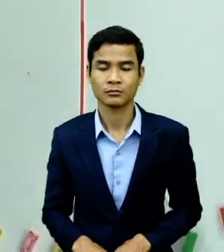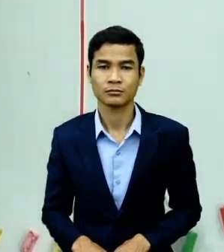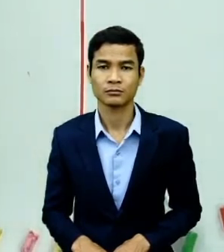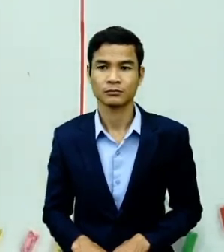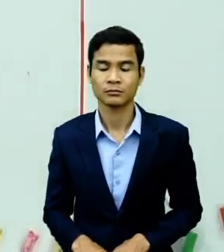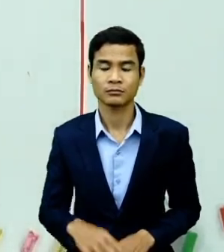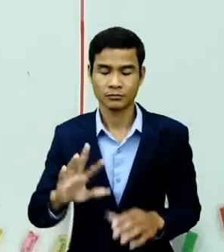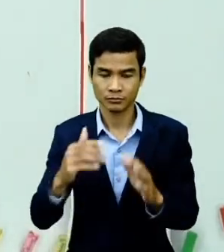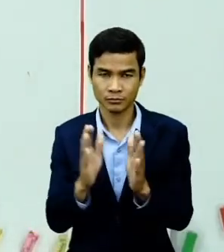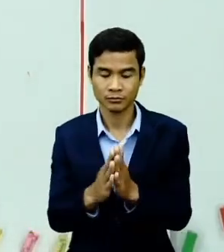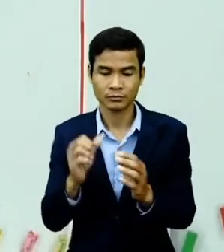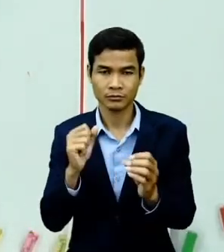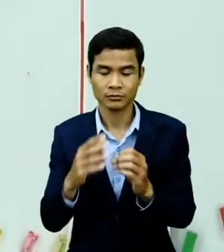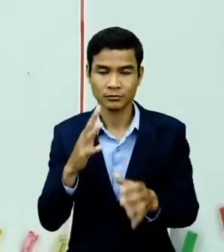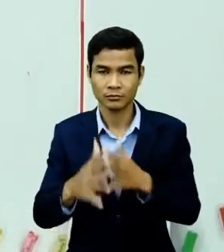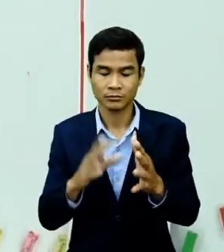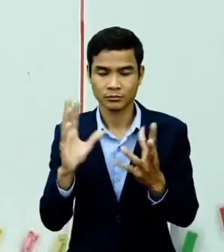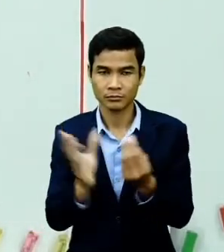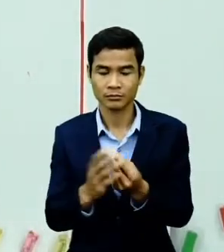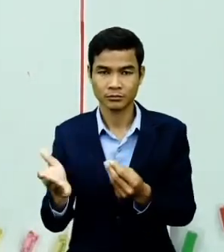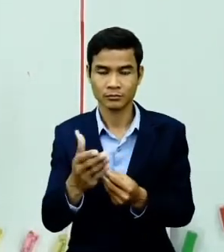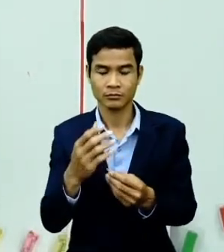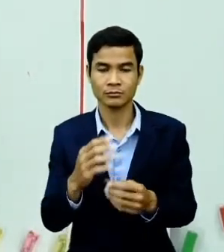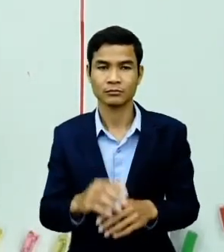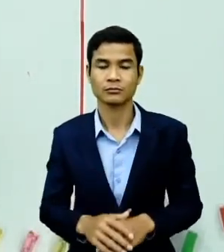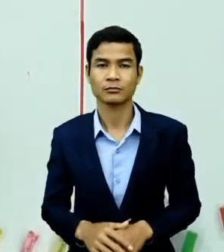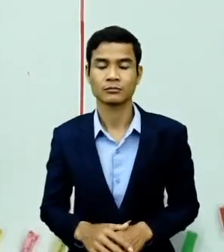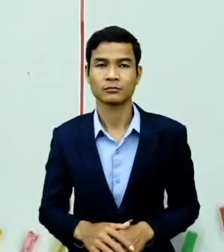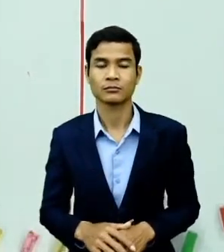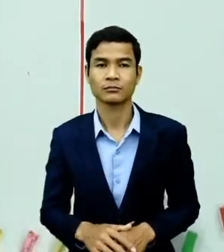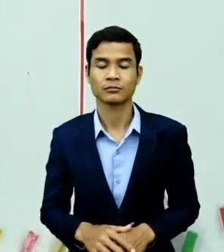អរគុណកូនចាប់ផ្ដើមអានទាំងអស់គ្នាចាប់ផ្ដើម